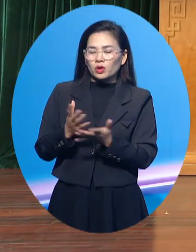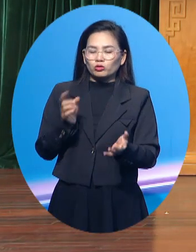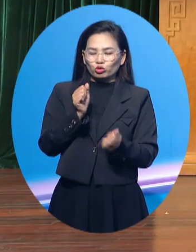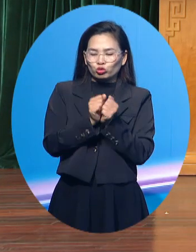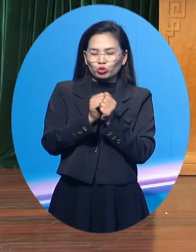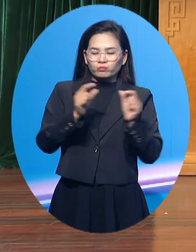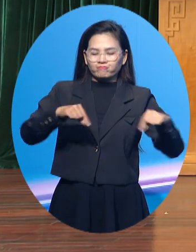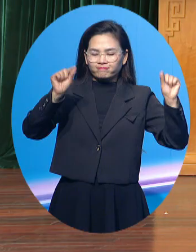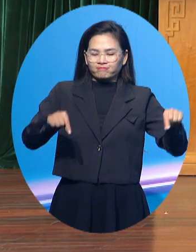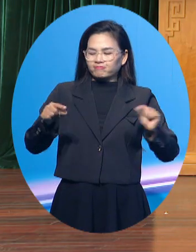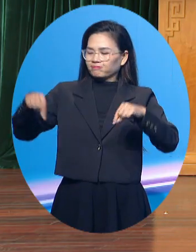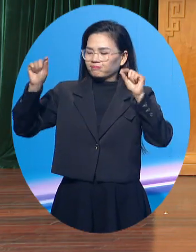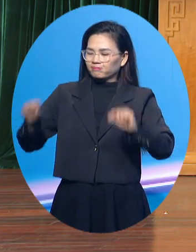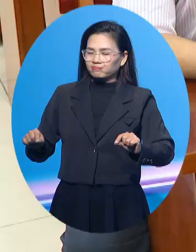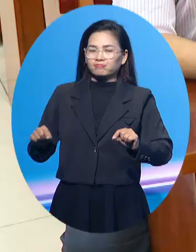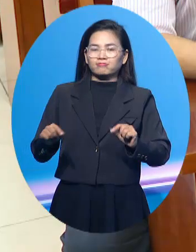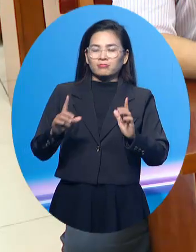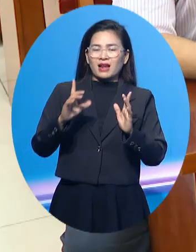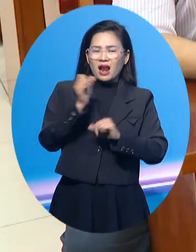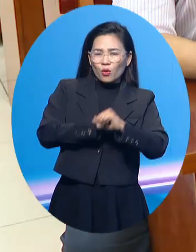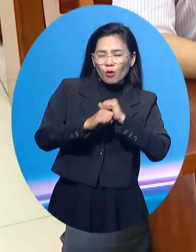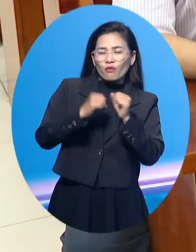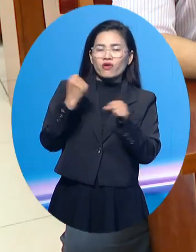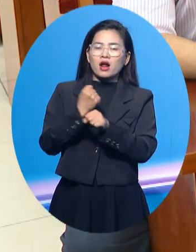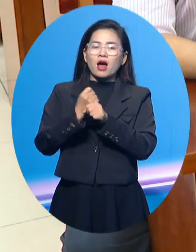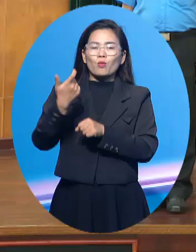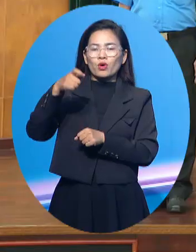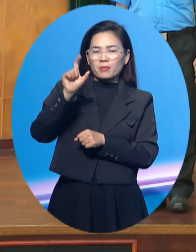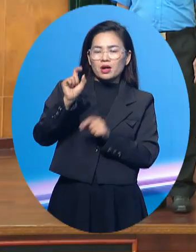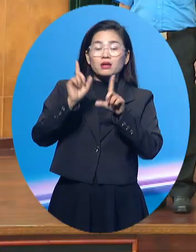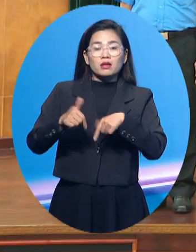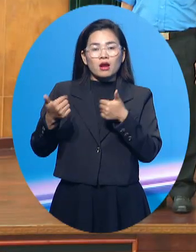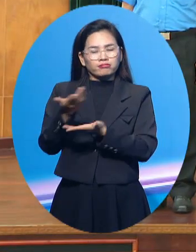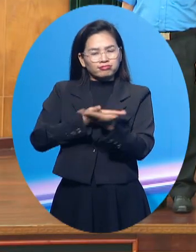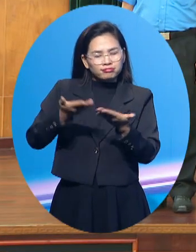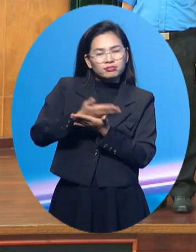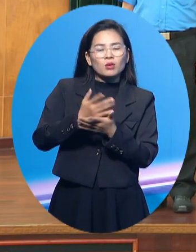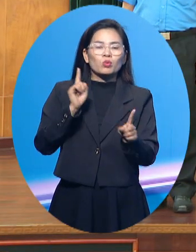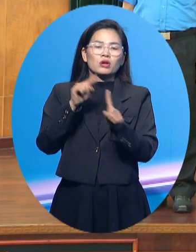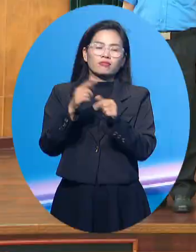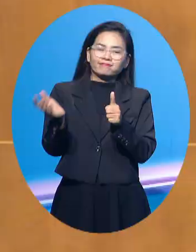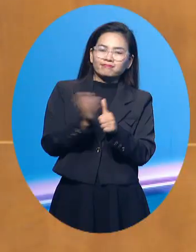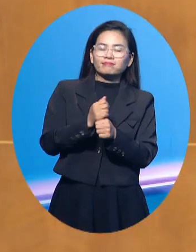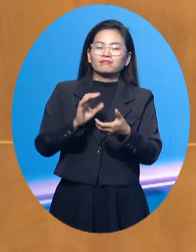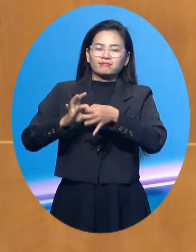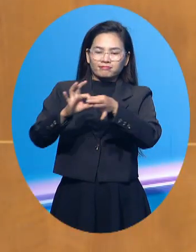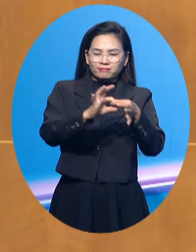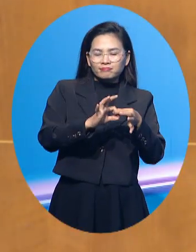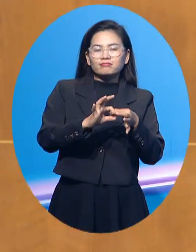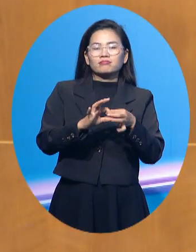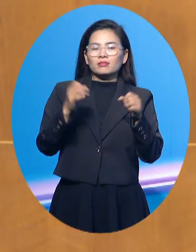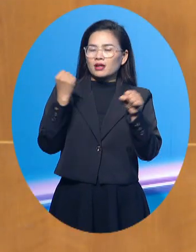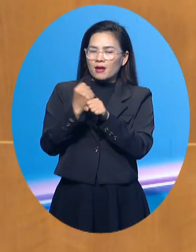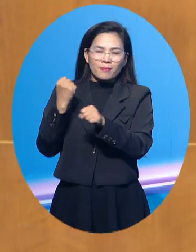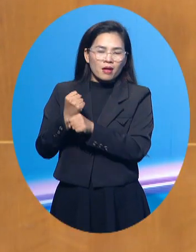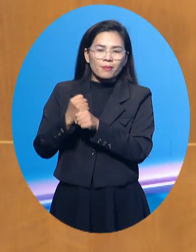kết quy chế phối hợp trong vấn đề lao động, việc làm trên địa bàn quận 10. Qua đó, nâng cao hiệu quả trong công tác phối hợp, giám sát, triển khai thực